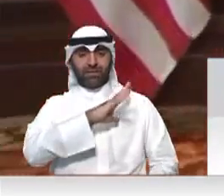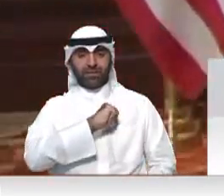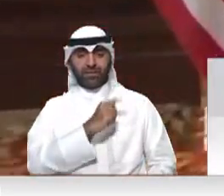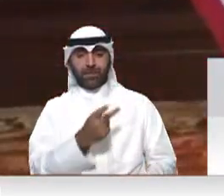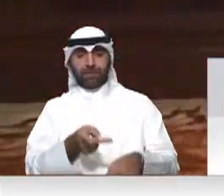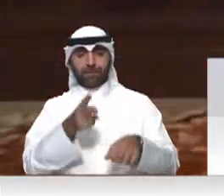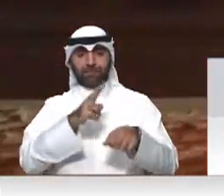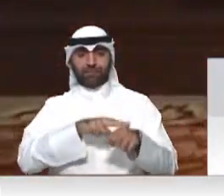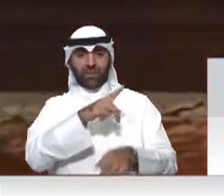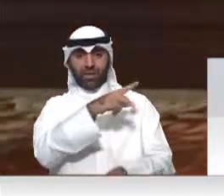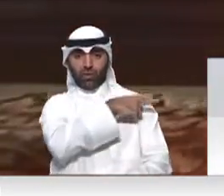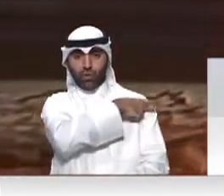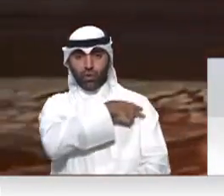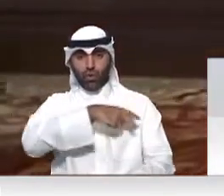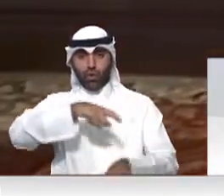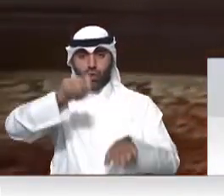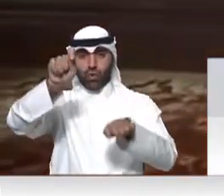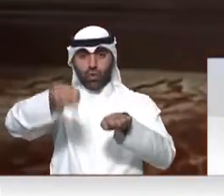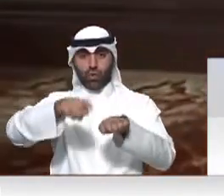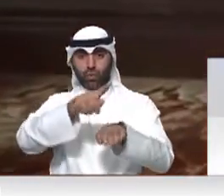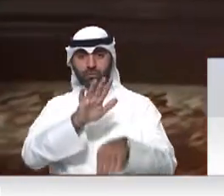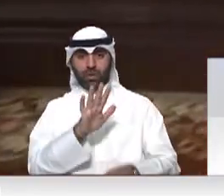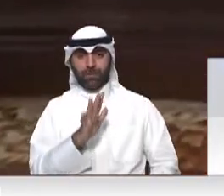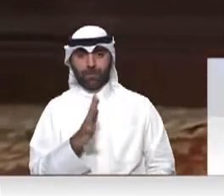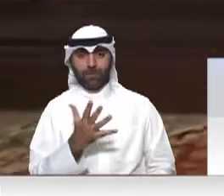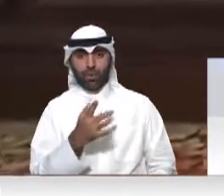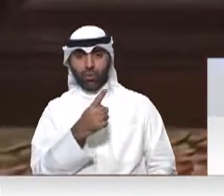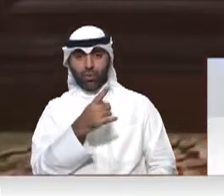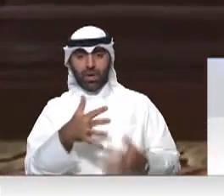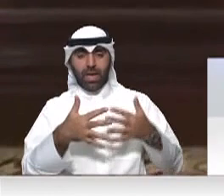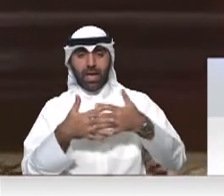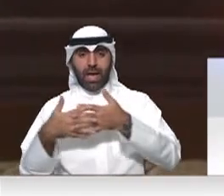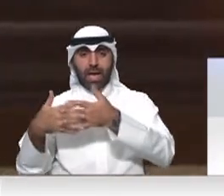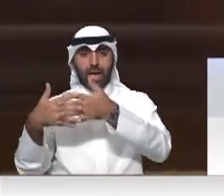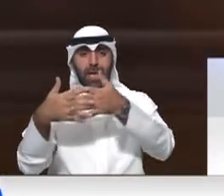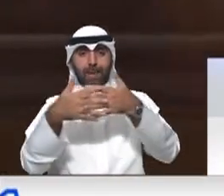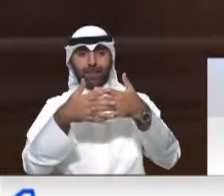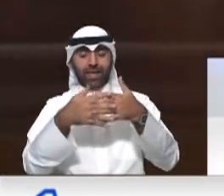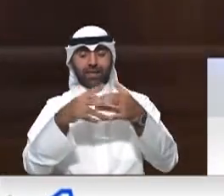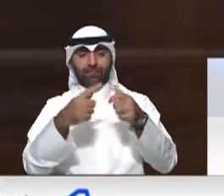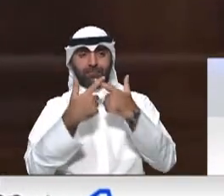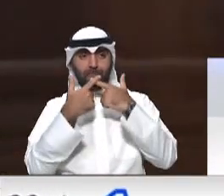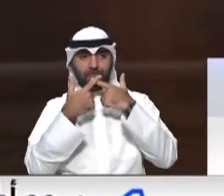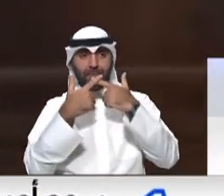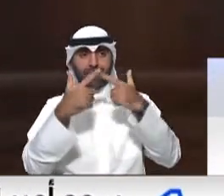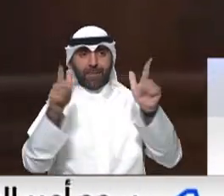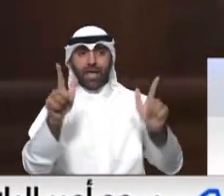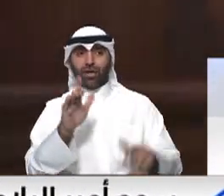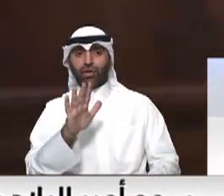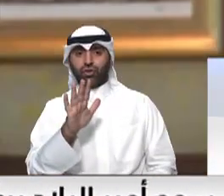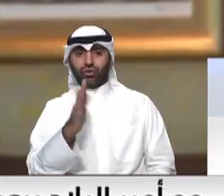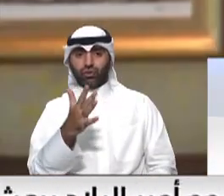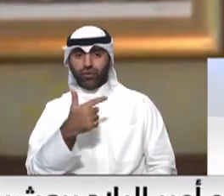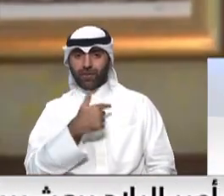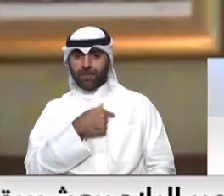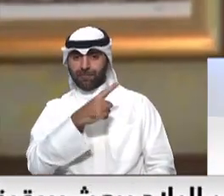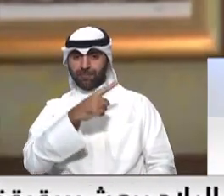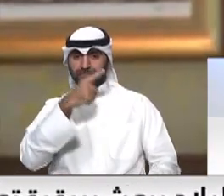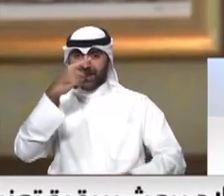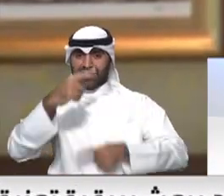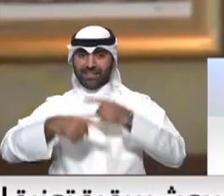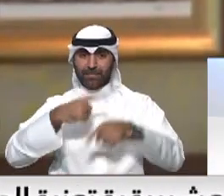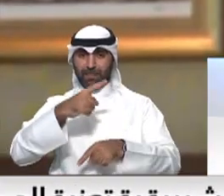الخارجيه الامريكي انتوني بلينكن قد دعا الى العوده الى حكم فلسطيني موحد في الضفه الغربيه وغزه تحت قياده السلطه